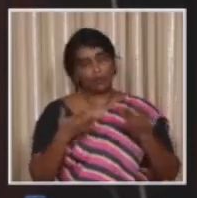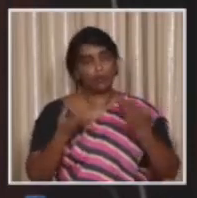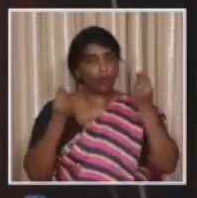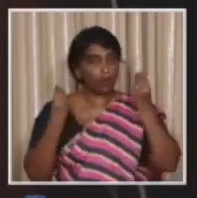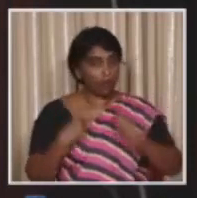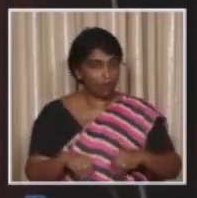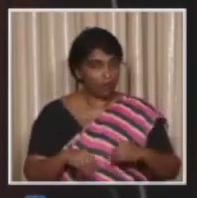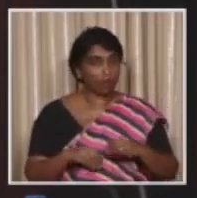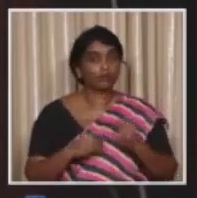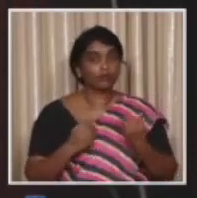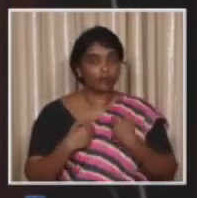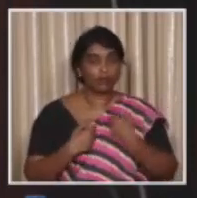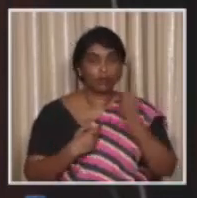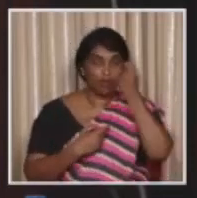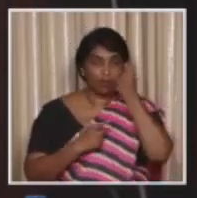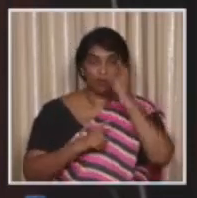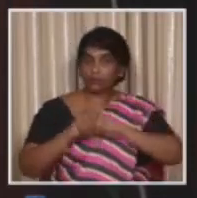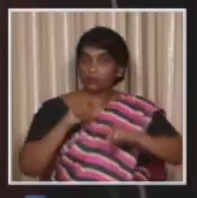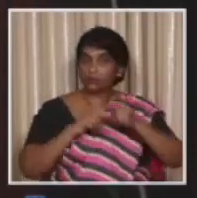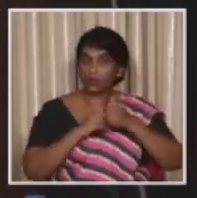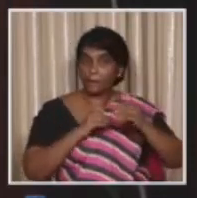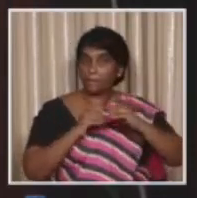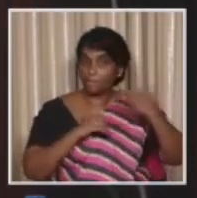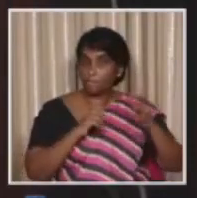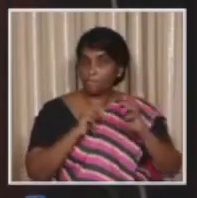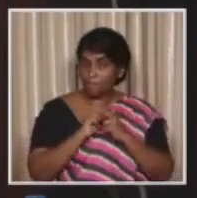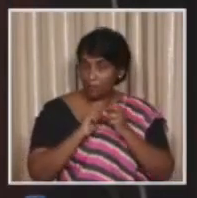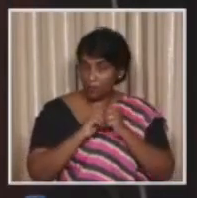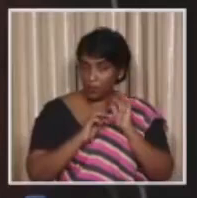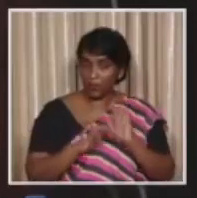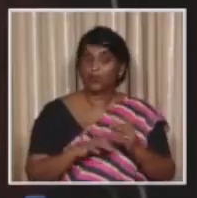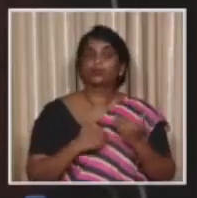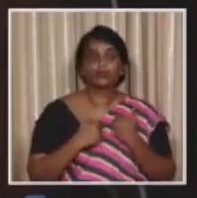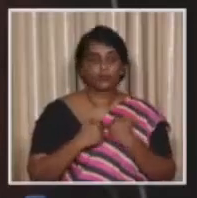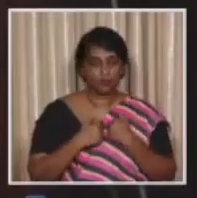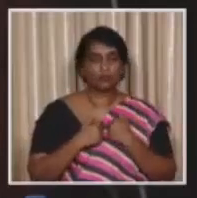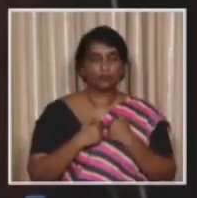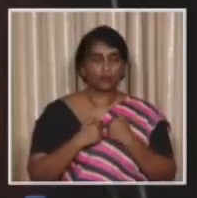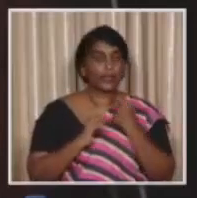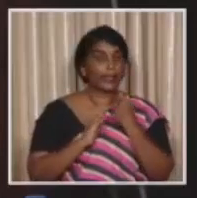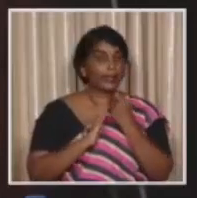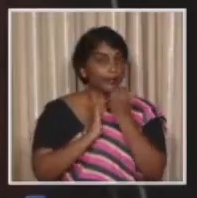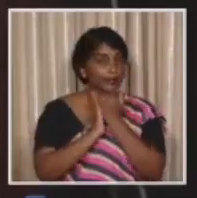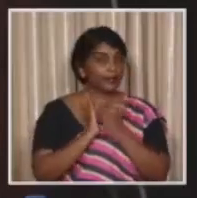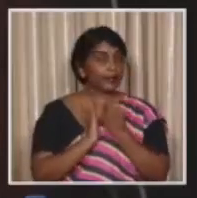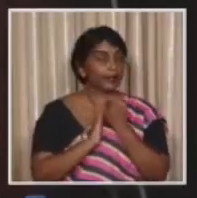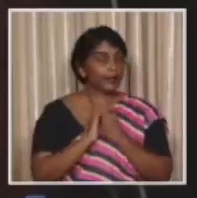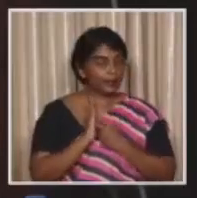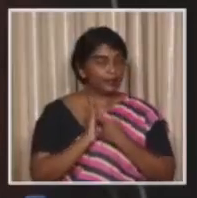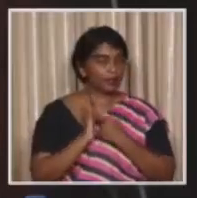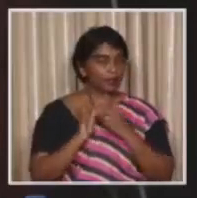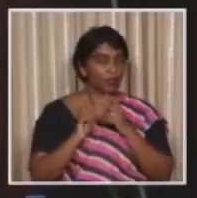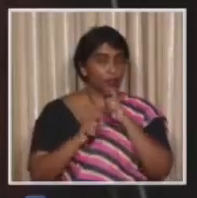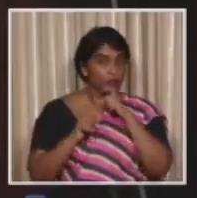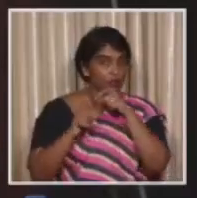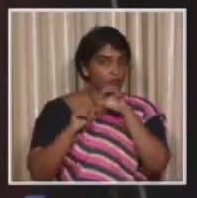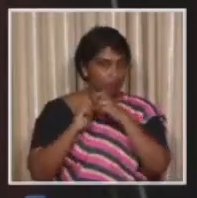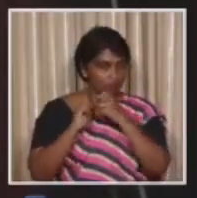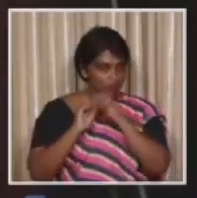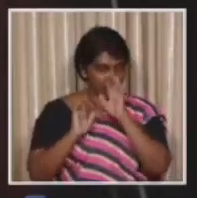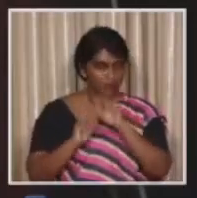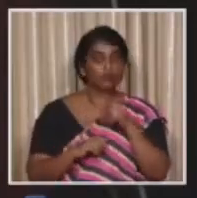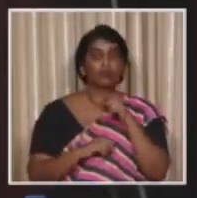වෙන්න අපේ මේ යෝජනා සාකච්ඡාවේ මතුවෙන කාරණා බලපානවා නම් ඒ පෞරප නීති වල නඩු වලට යම් හානියක් වෙනවා නම් අගතියක් වෙනවා